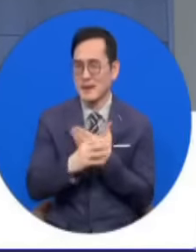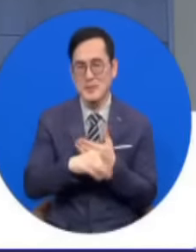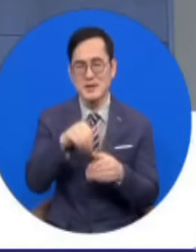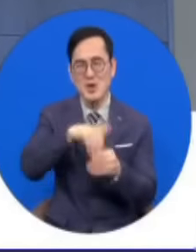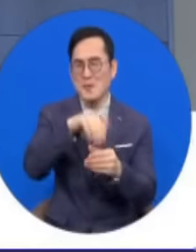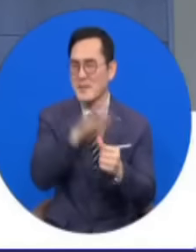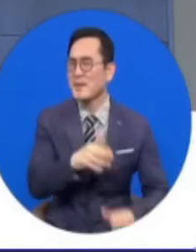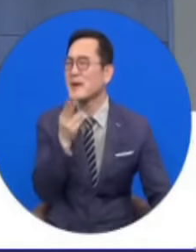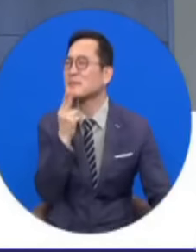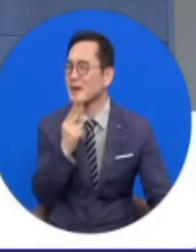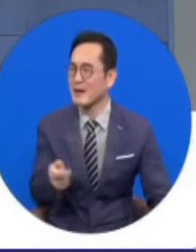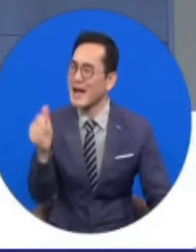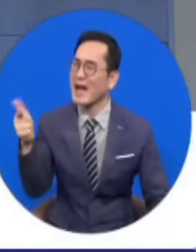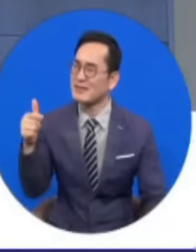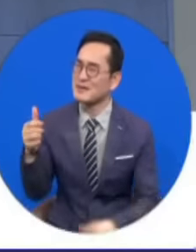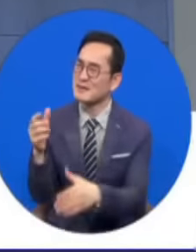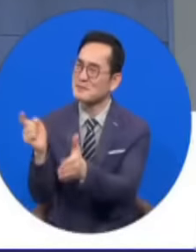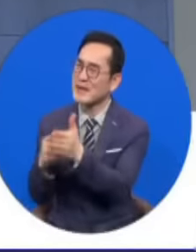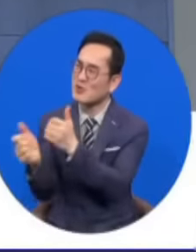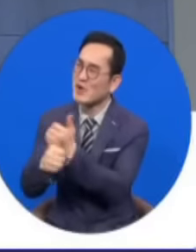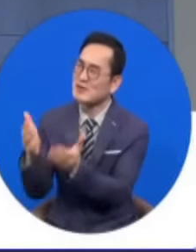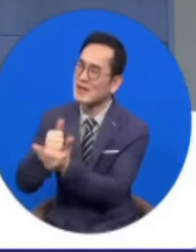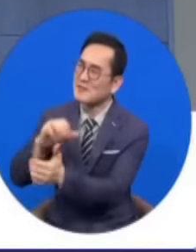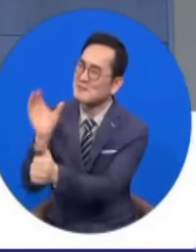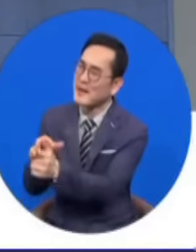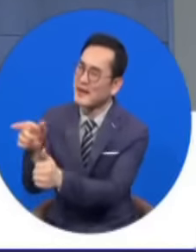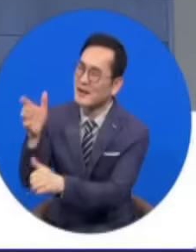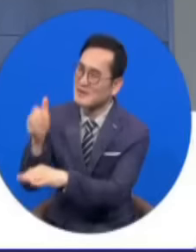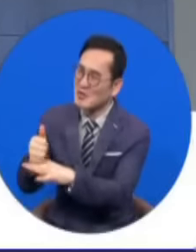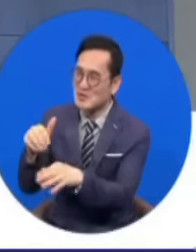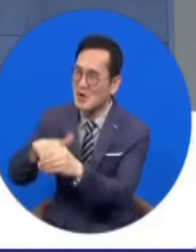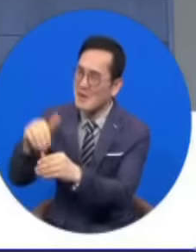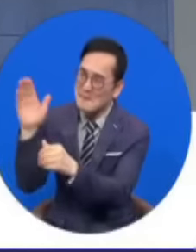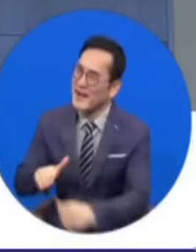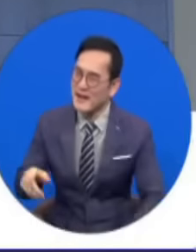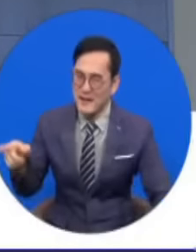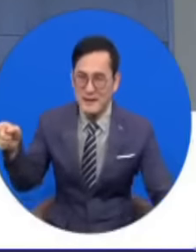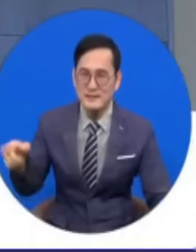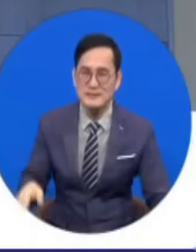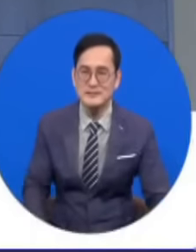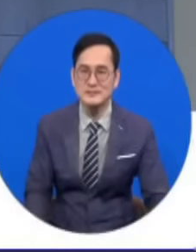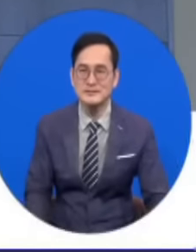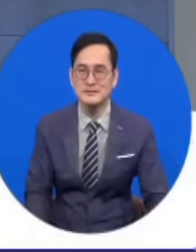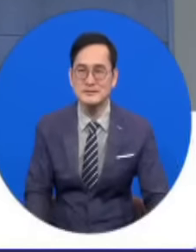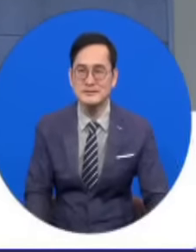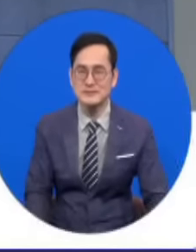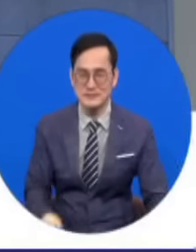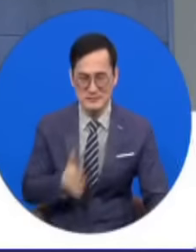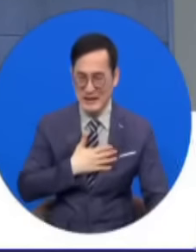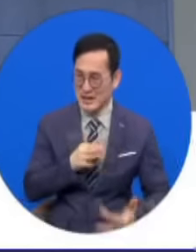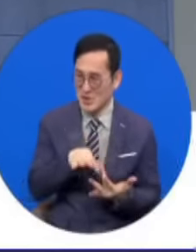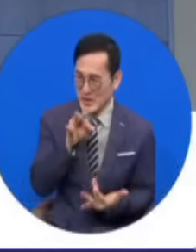비판한 겁니다 SNS 날 선택하지 않았기 때문에 총선을 참패한 것이다라며 글을 올렸습니다 지난 총선을 한동훈 비대위원장이